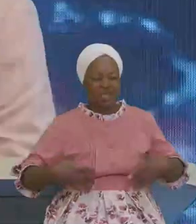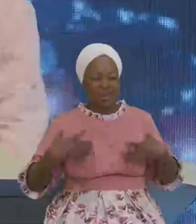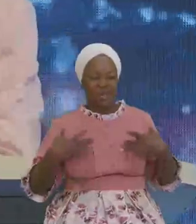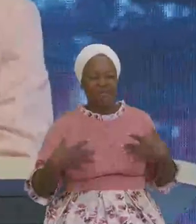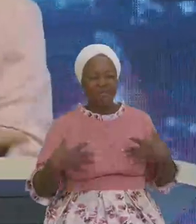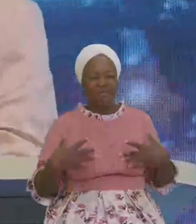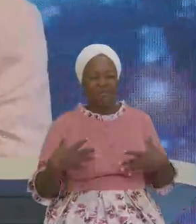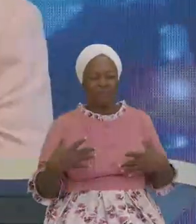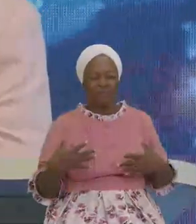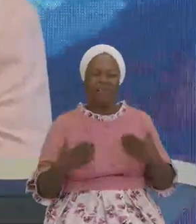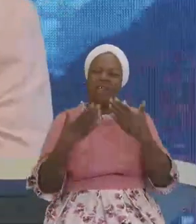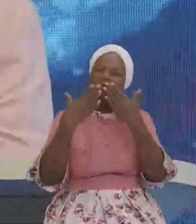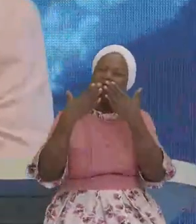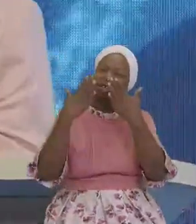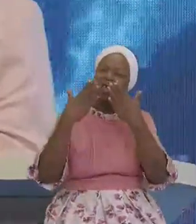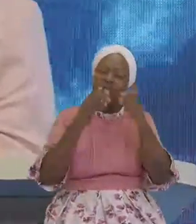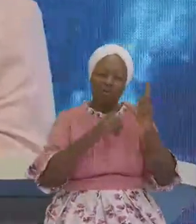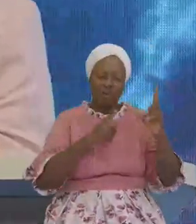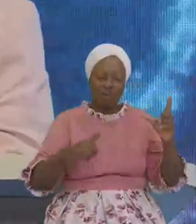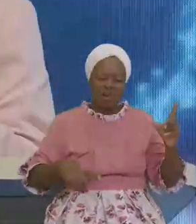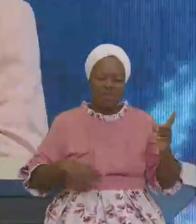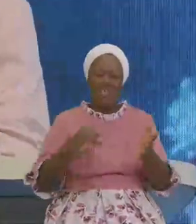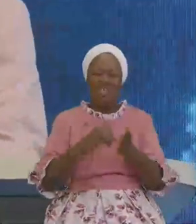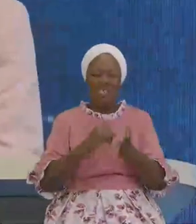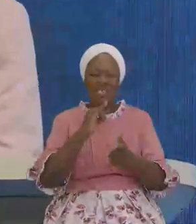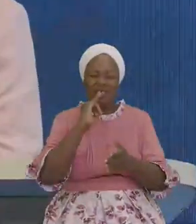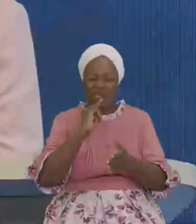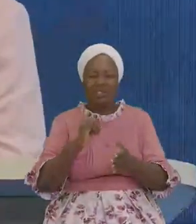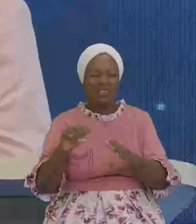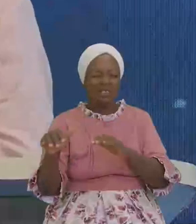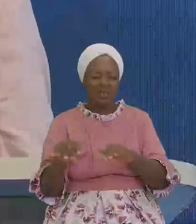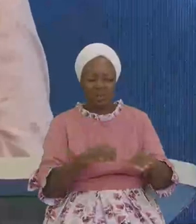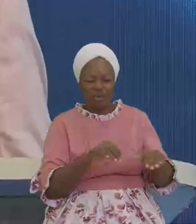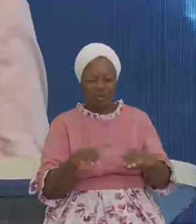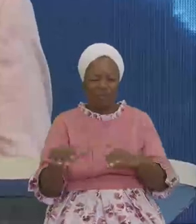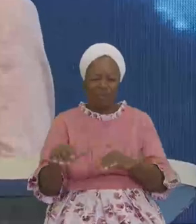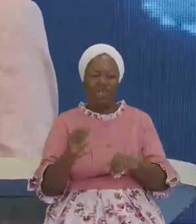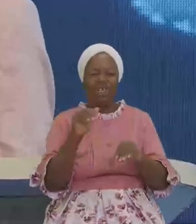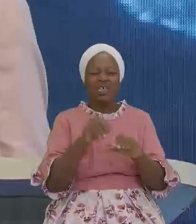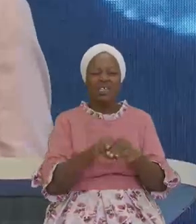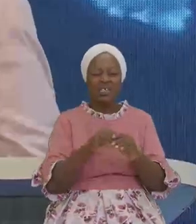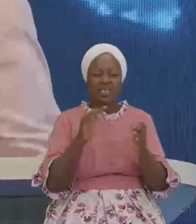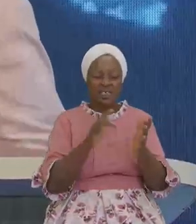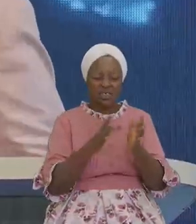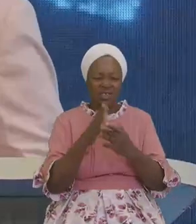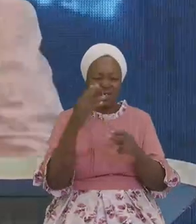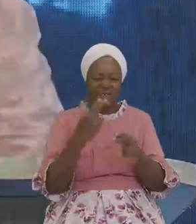soit connecté à cette vie abondante. Merci Seigneur, c'est